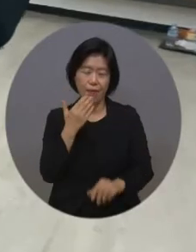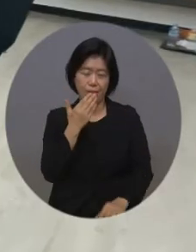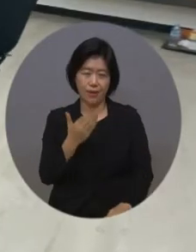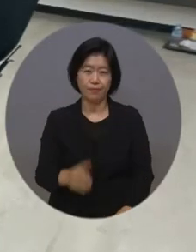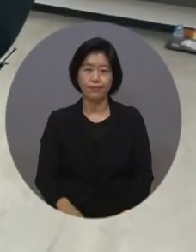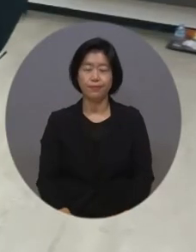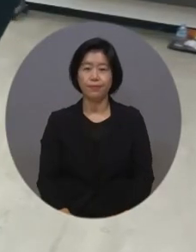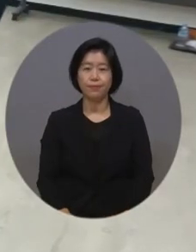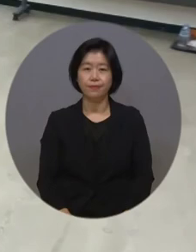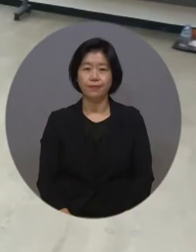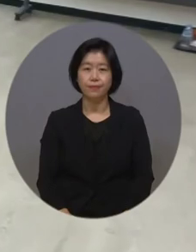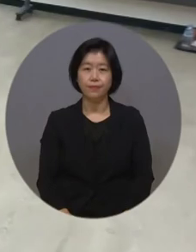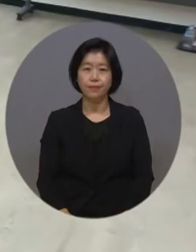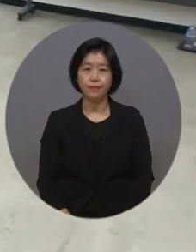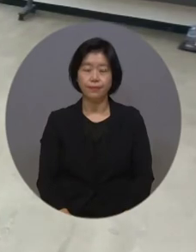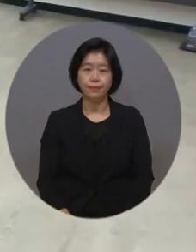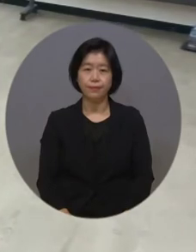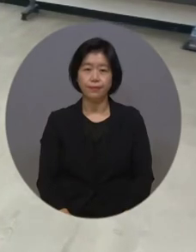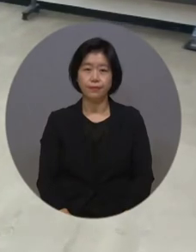부산 방송 황병양입니다. 감사합니다.